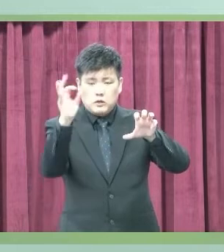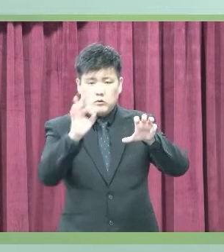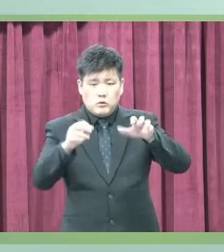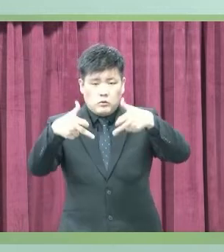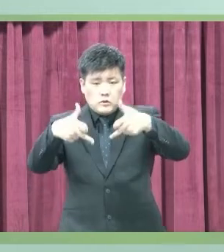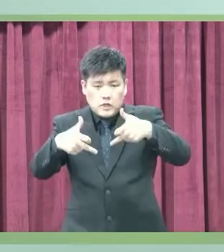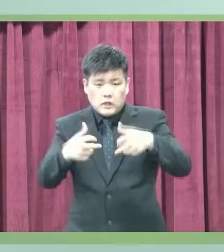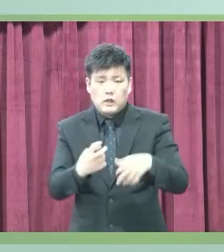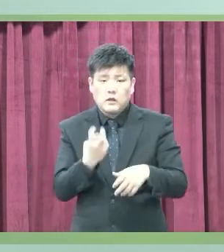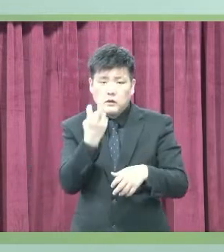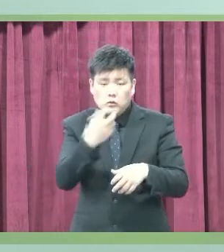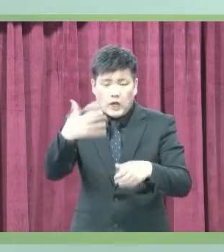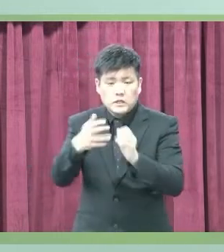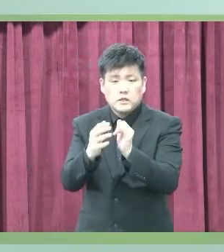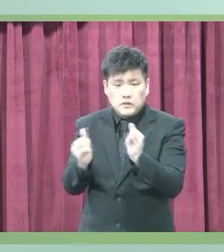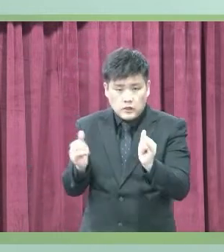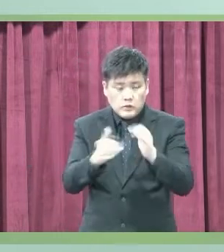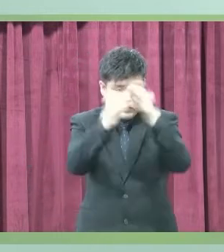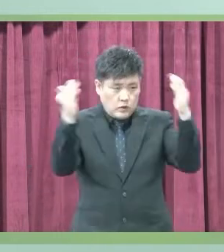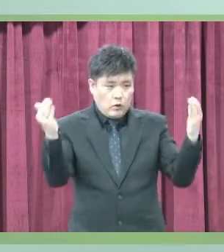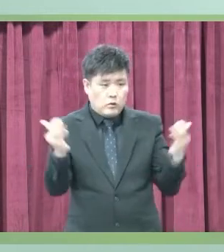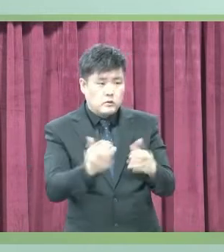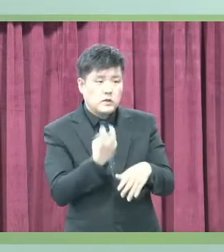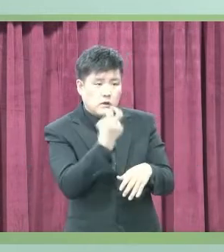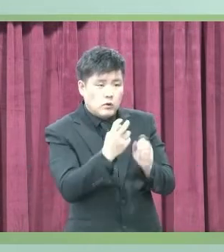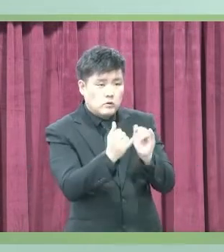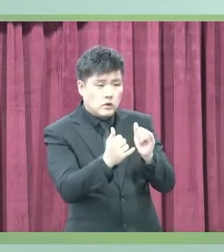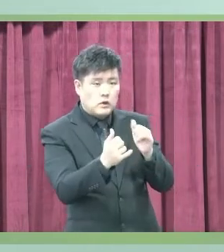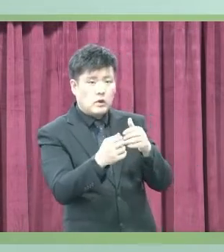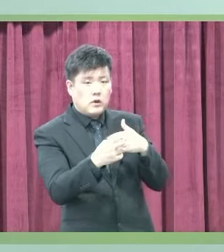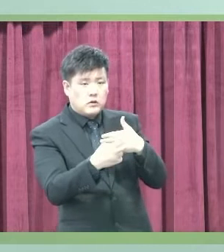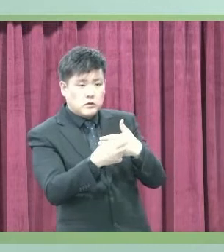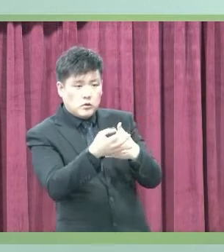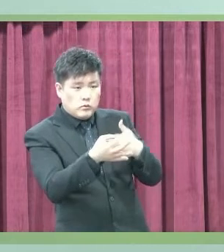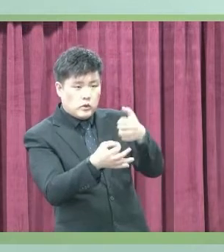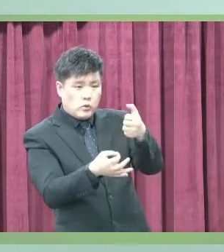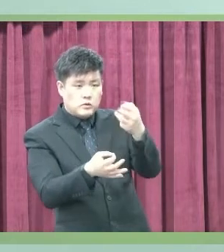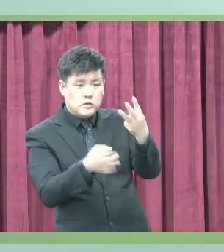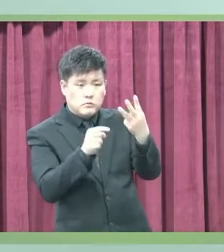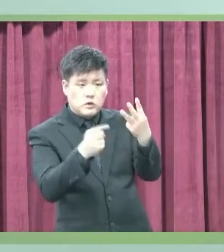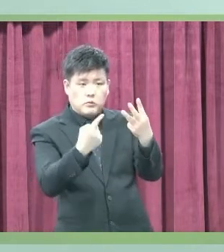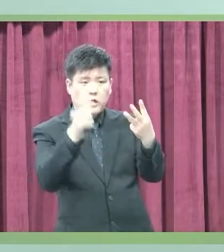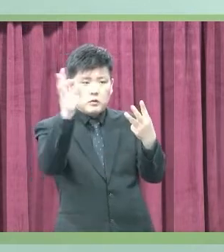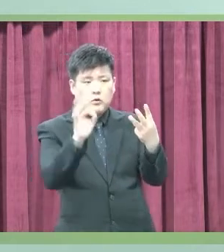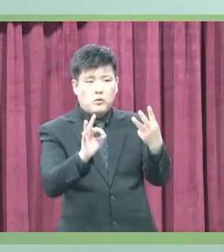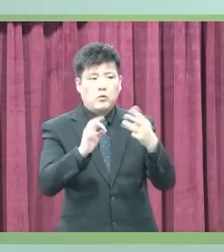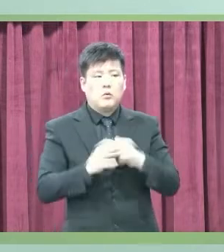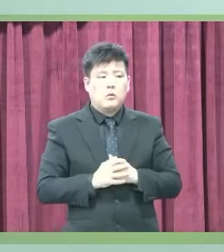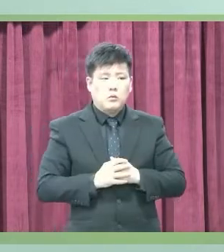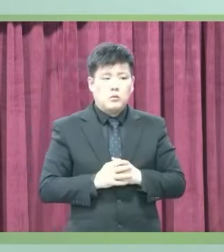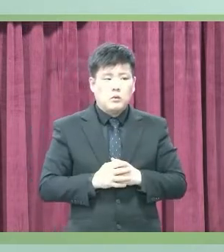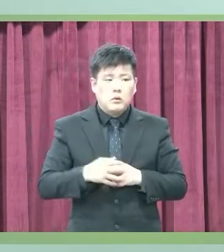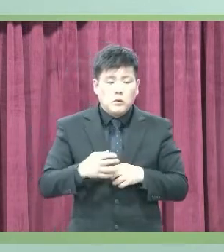검진 미수검자가 전체 검진 대상자 총 진료비의 53.1%를 차지함을 의미합니다. 검진